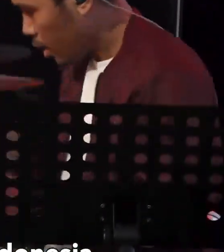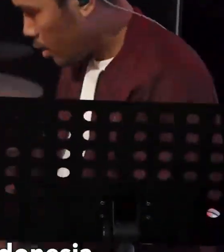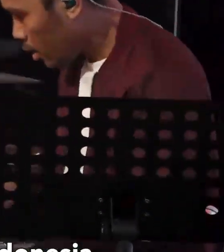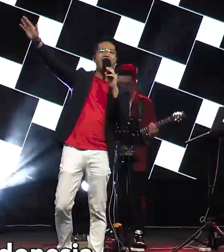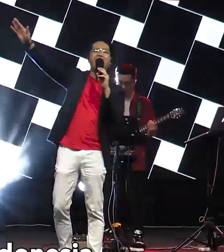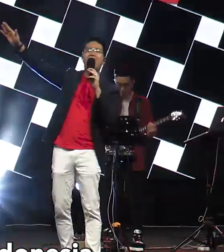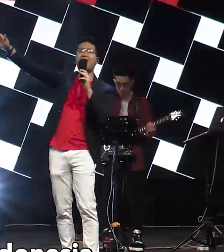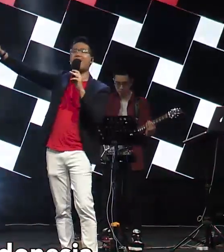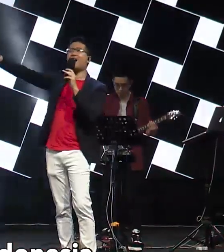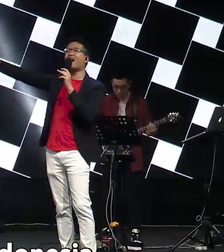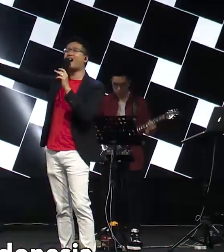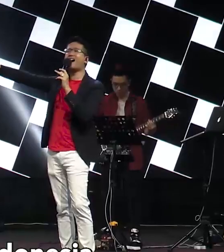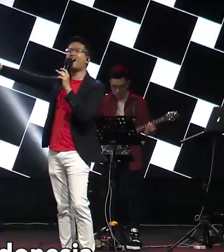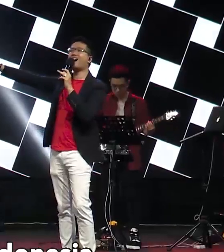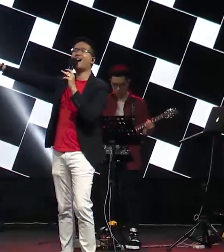Indonesia.